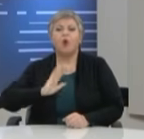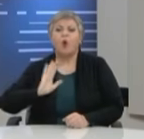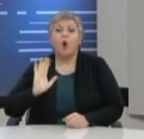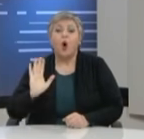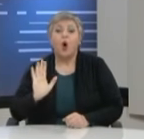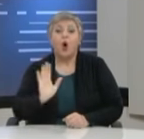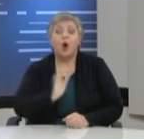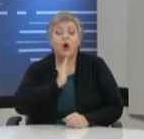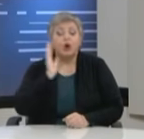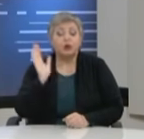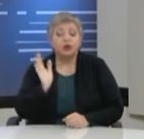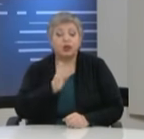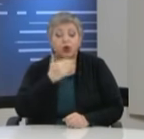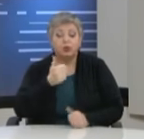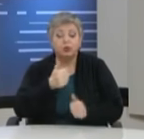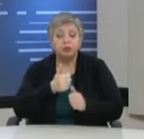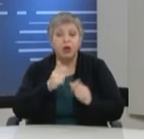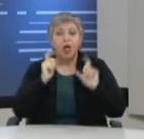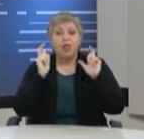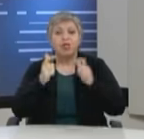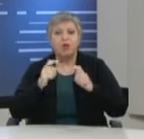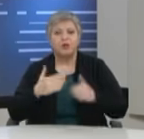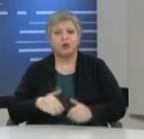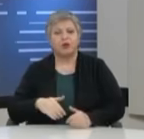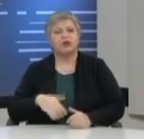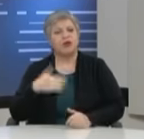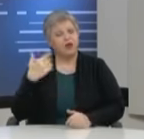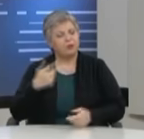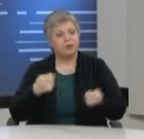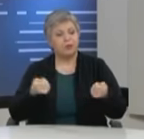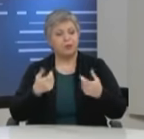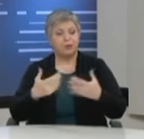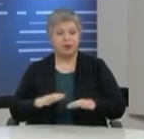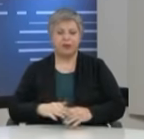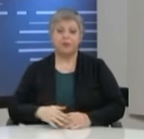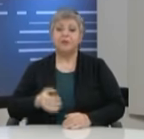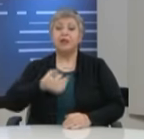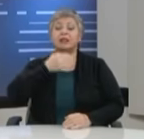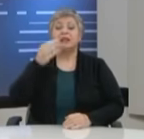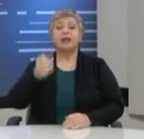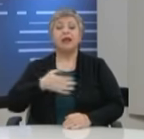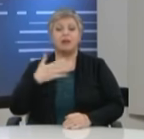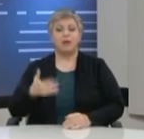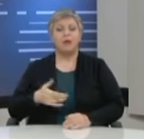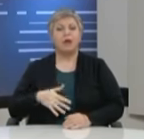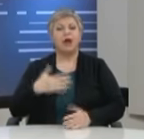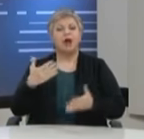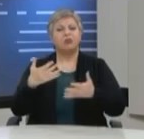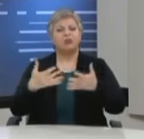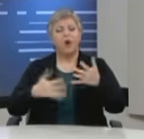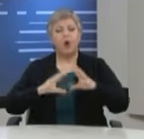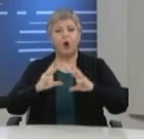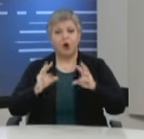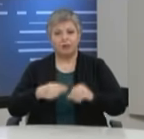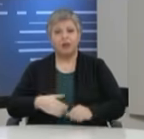όπλα. Και δείξαμε ποιοι πραγματικά υπηρετούν το εθνικό συμφέρον. Και είμαστε υπερήφανοι για τη στάση